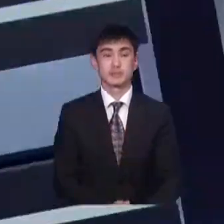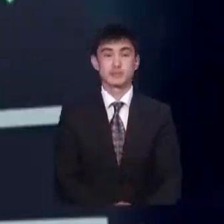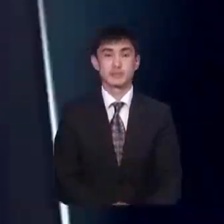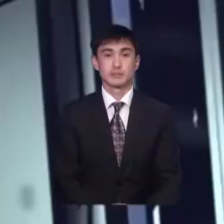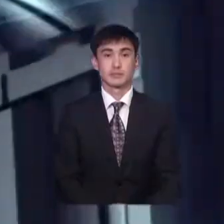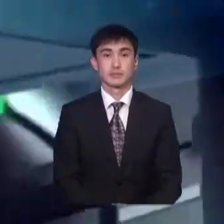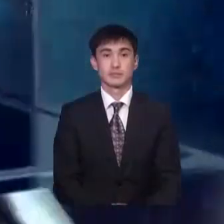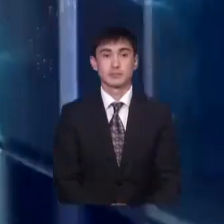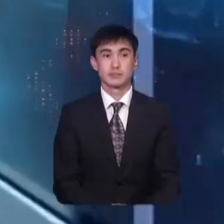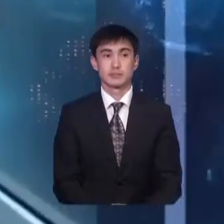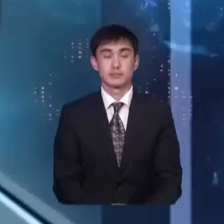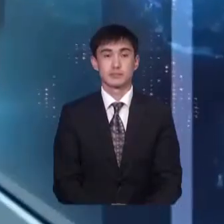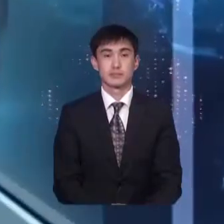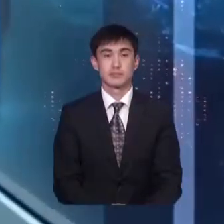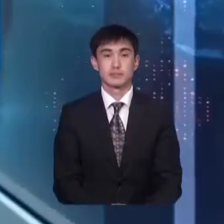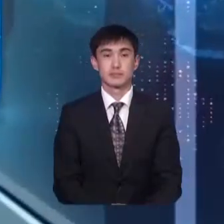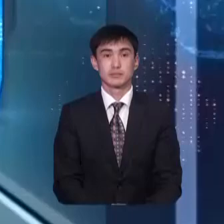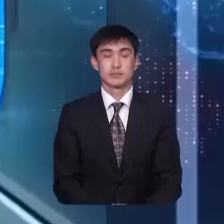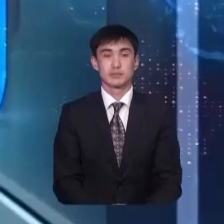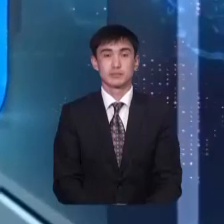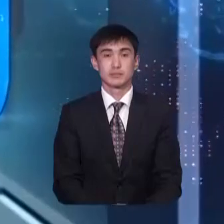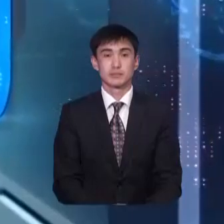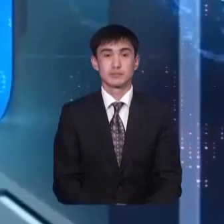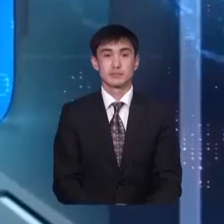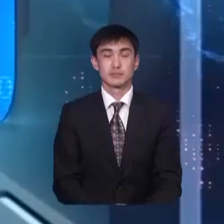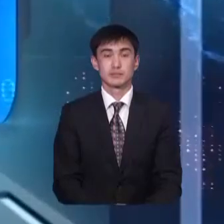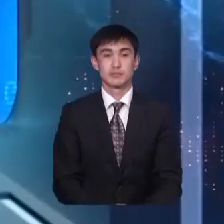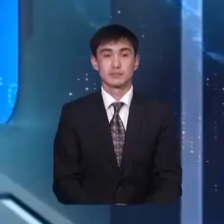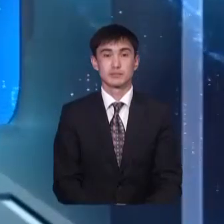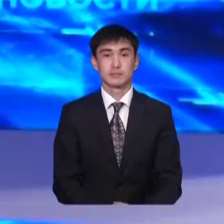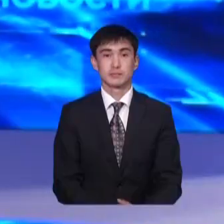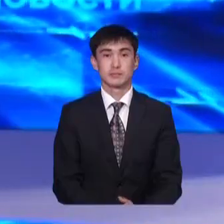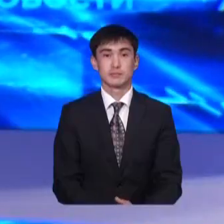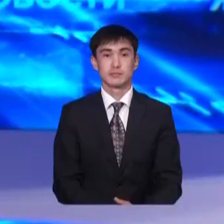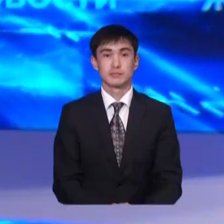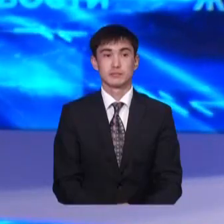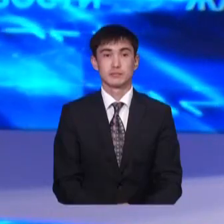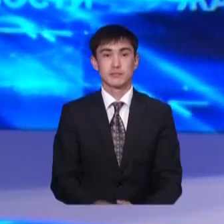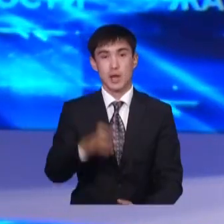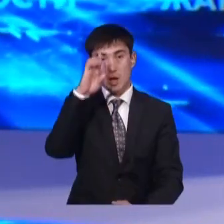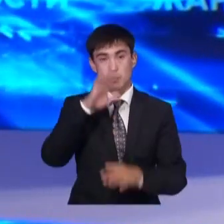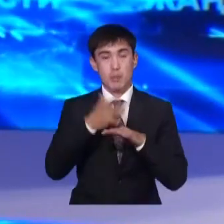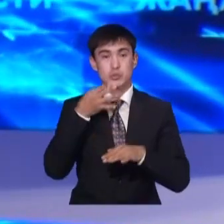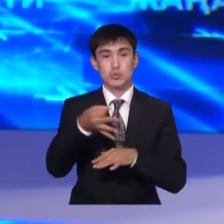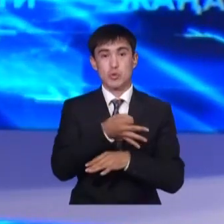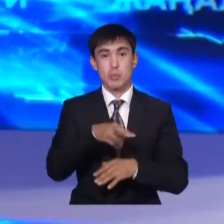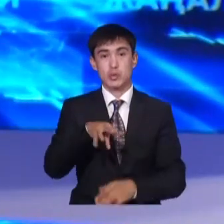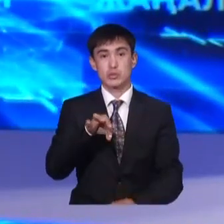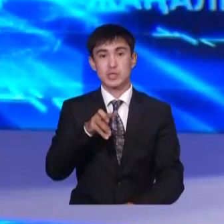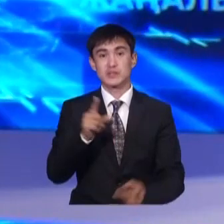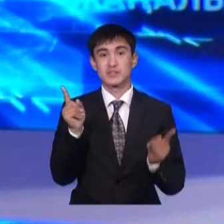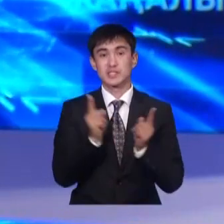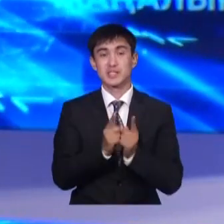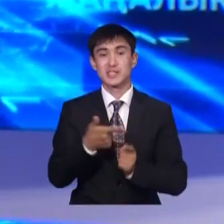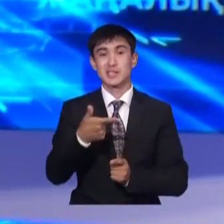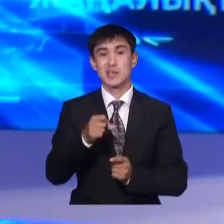Айслу Жандосова, Аялым Жарсынхасы, Бекжан Кенжебай, телеканал Жетасу, Конаев. Аким Алматинской области Марат